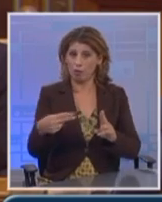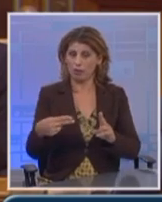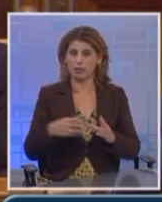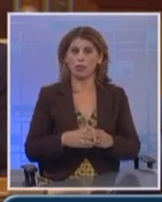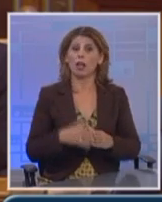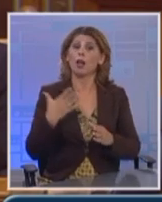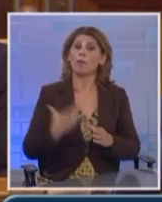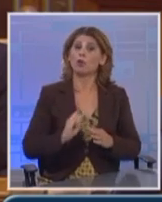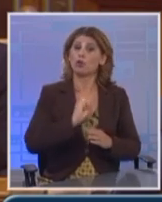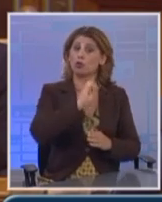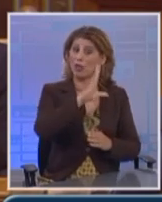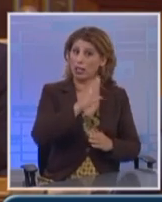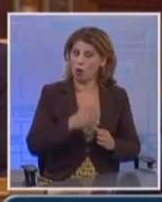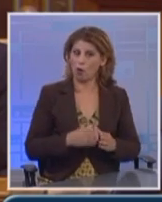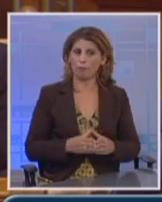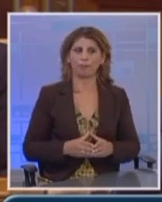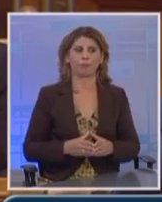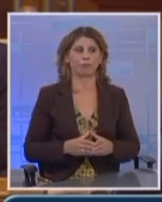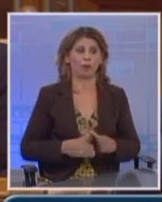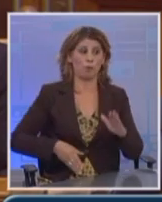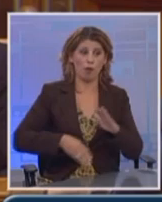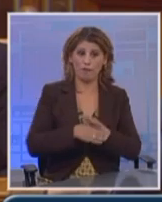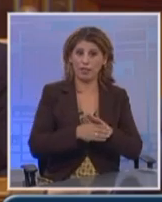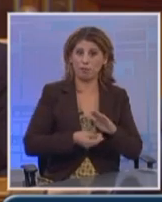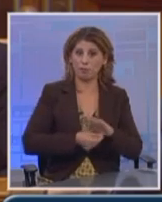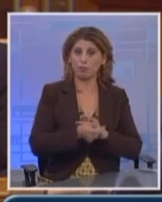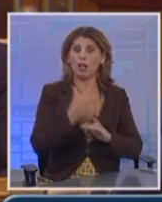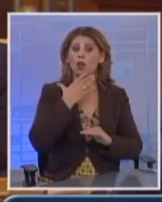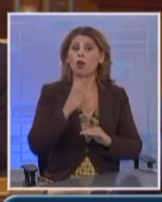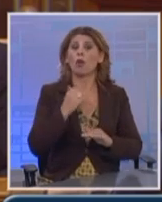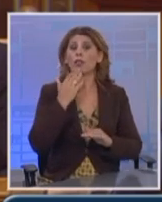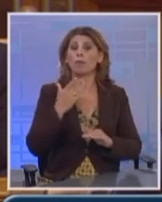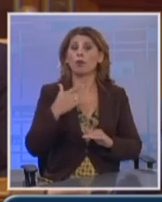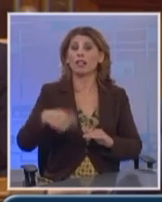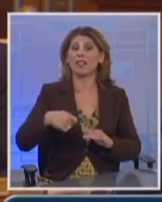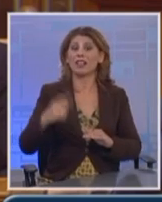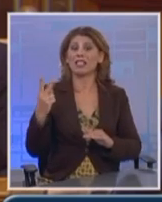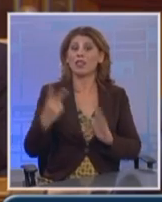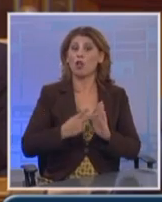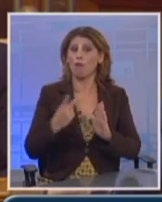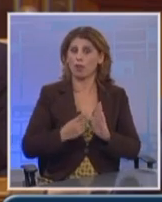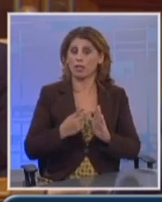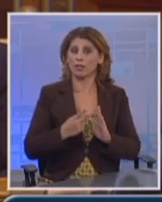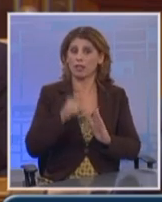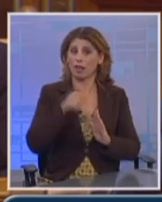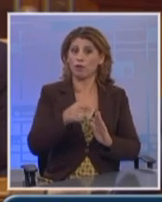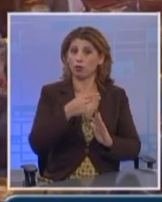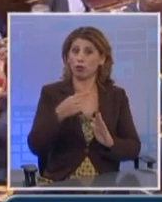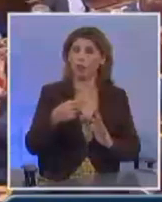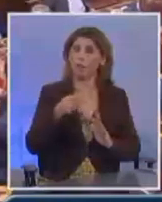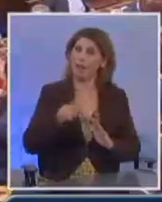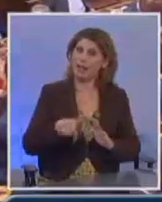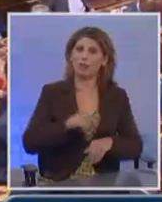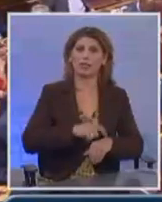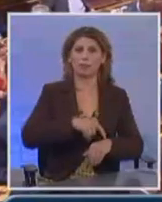που βρίσκεται στο εξωτερικό γιατί δεν μπορεί να δικαστεί δύο φορές, βρίσκεται στη Γερμανία για το ίδιο θέμα. Αυτή